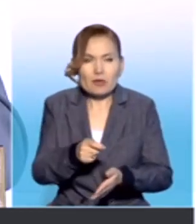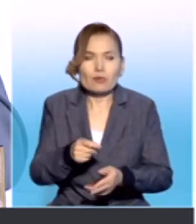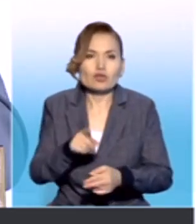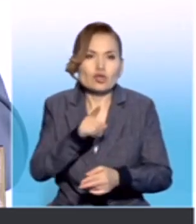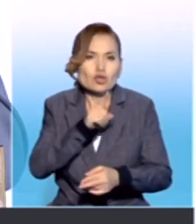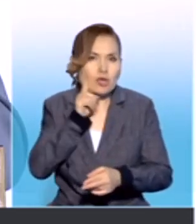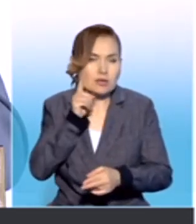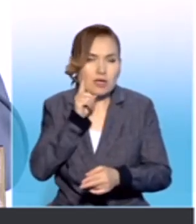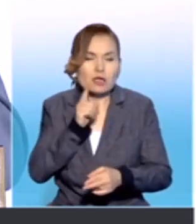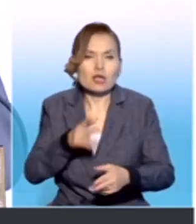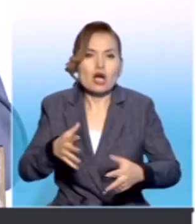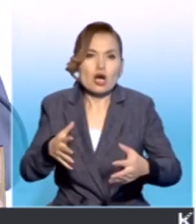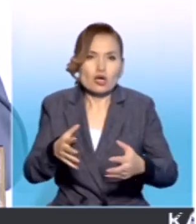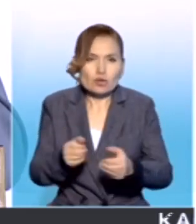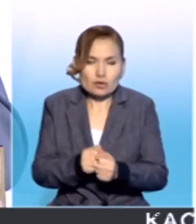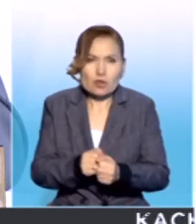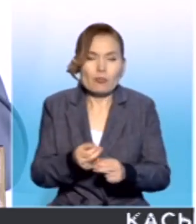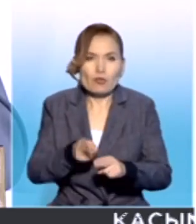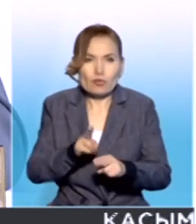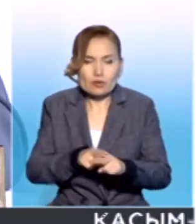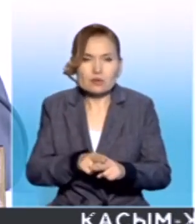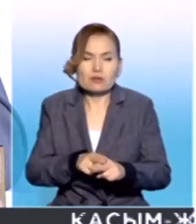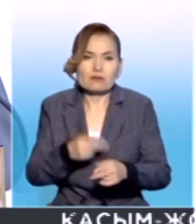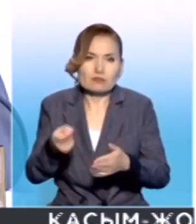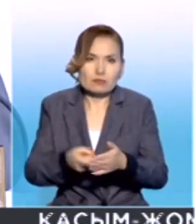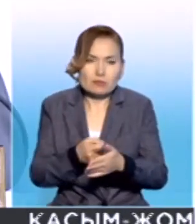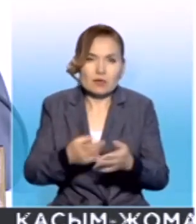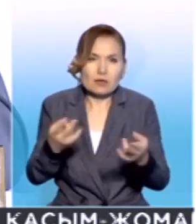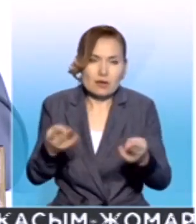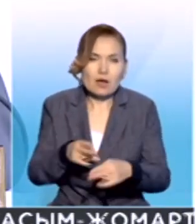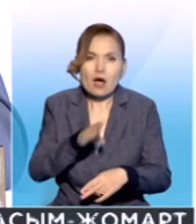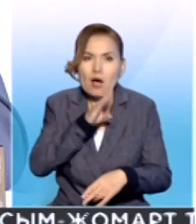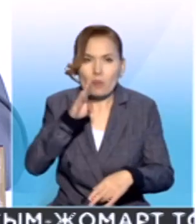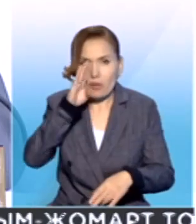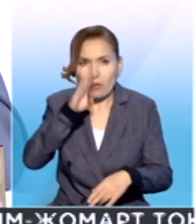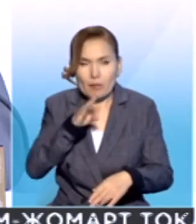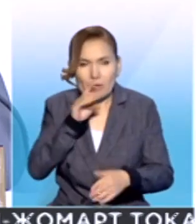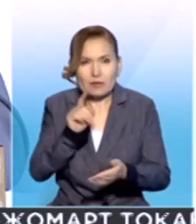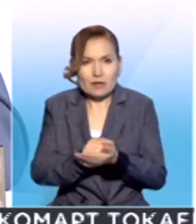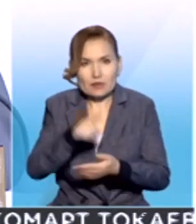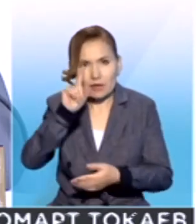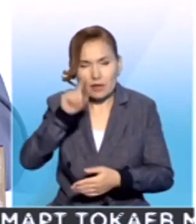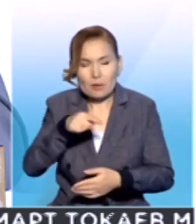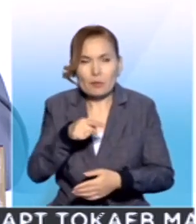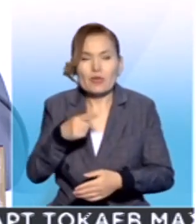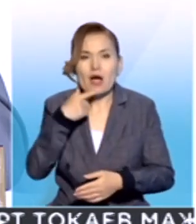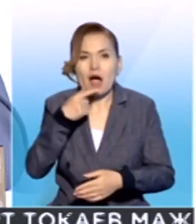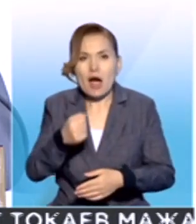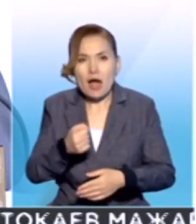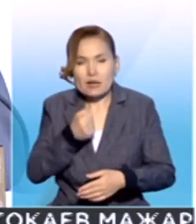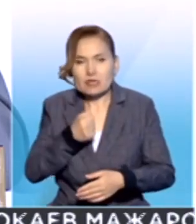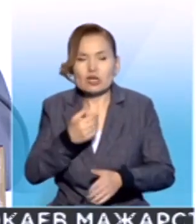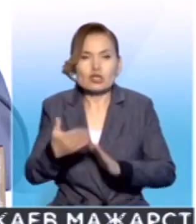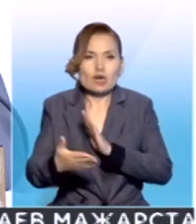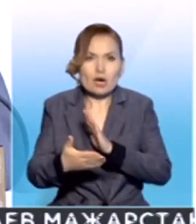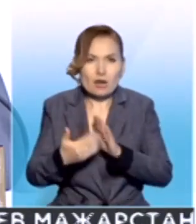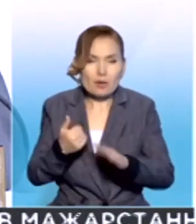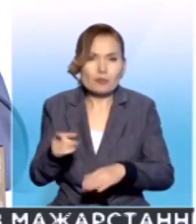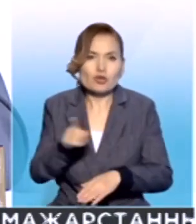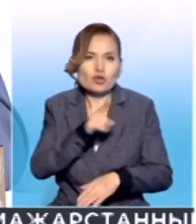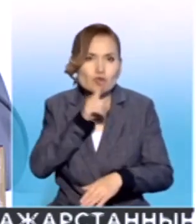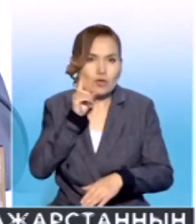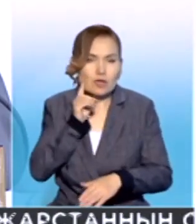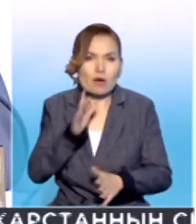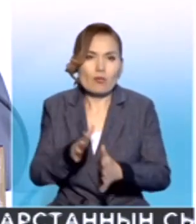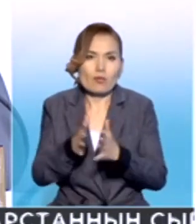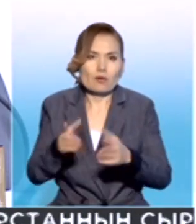біздің шақыру пунктіне алып келеді. Жалпы сіздер ескеріңізде болсын, бұл жалпы әскери шақыруға, мына бізге